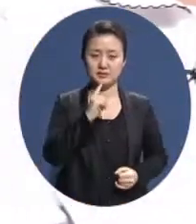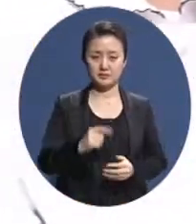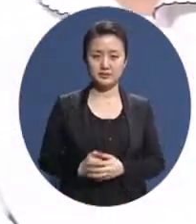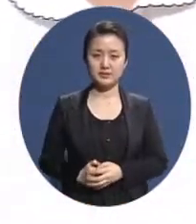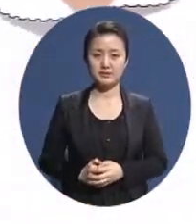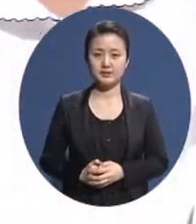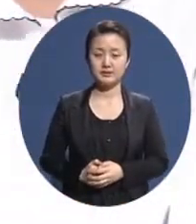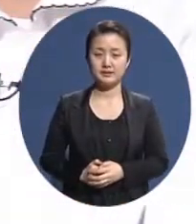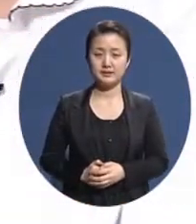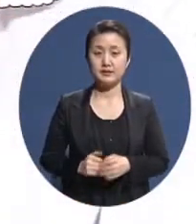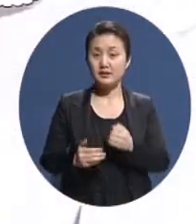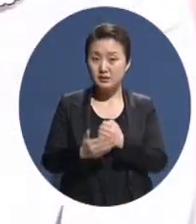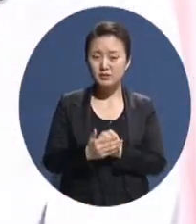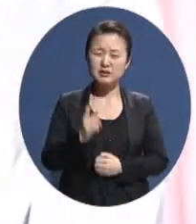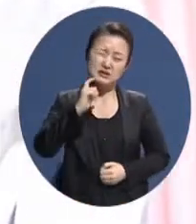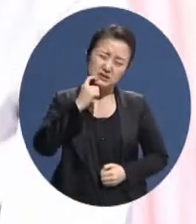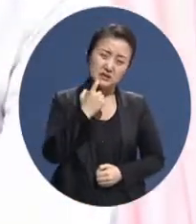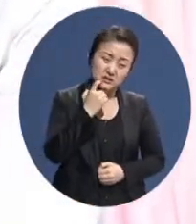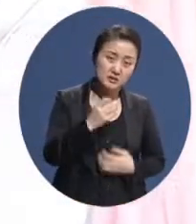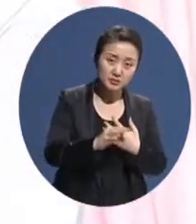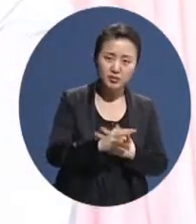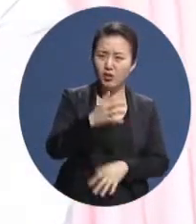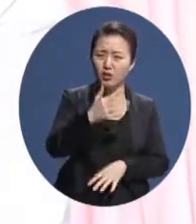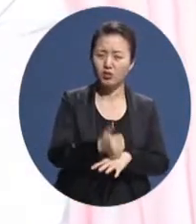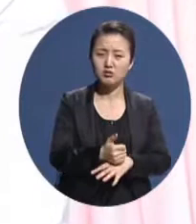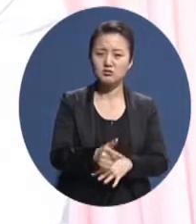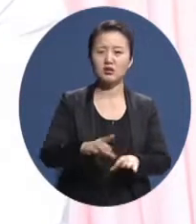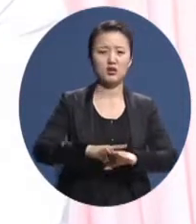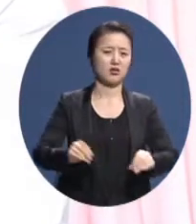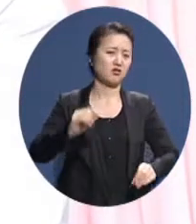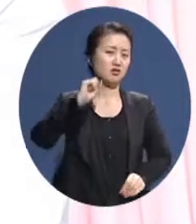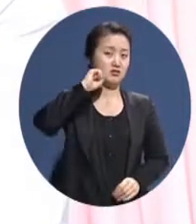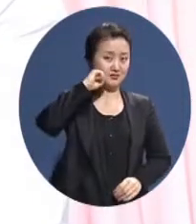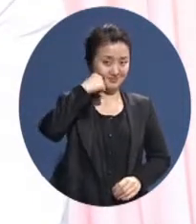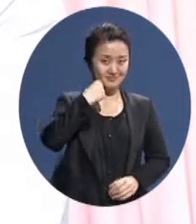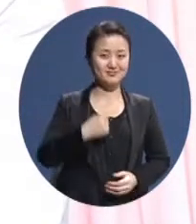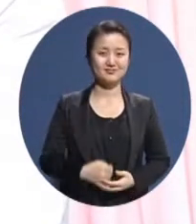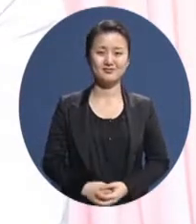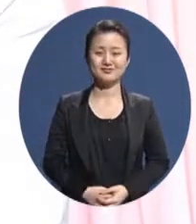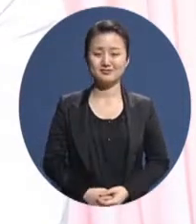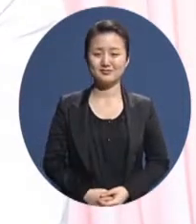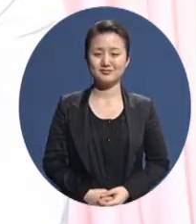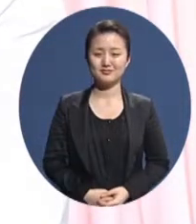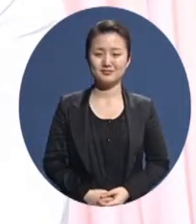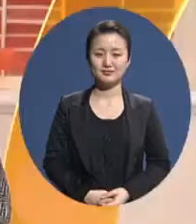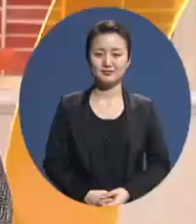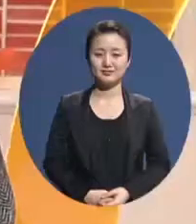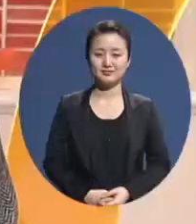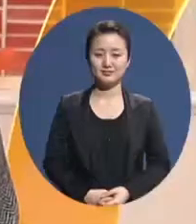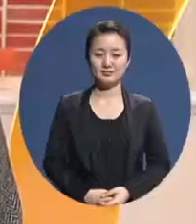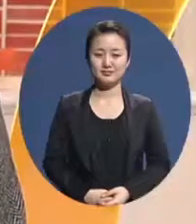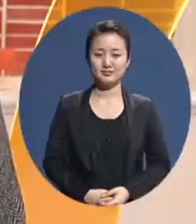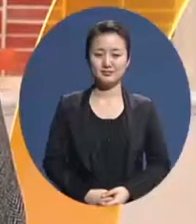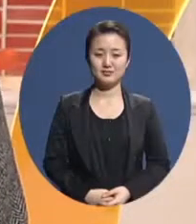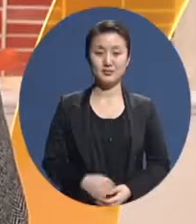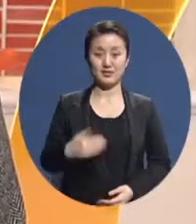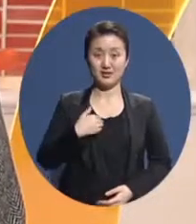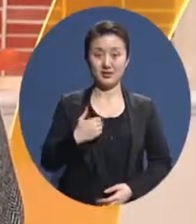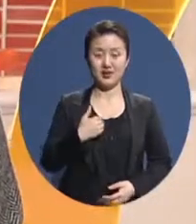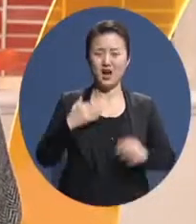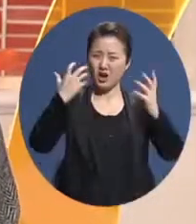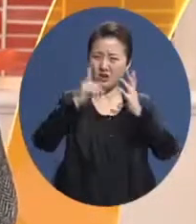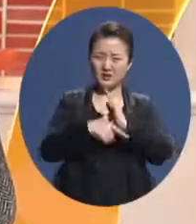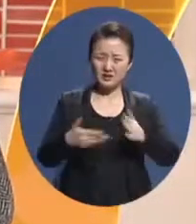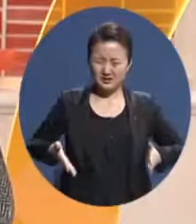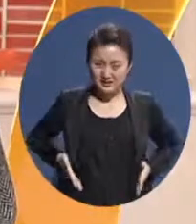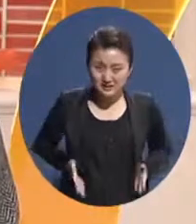절대로 아이들의 편식이 해결되지가 않습니다. 제 개인적인 얘기를 해드리면 아까도 방송 시작하기 전에 좀 얘기를 했지만 저도 굉장히 적게 태어나고